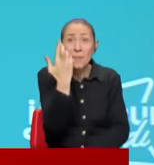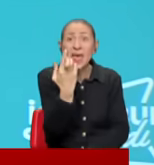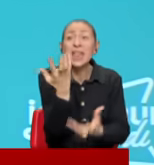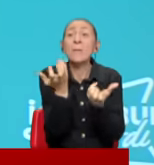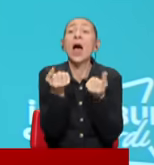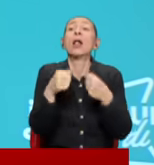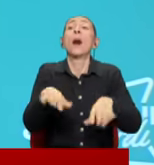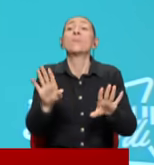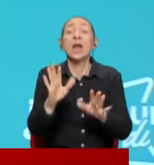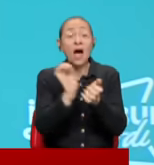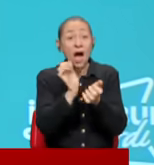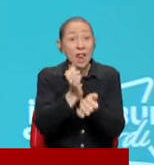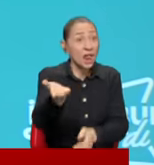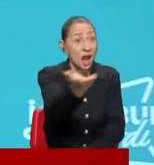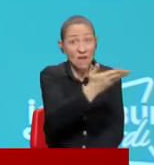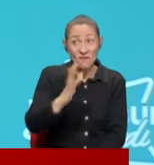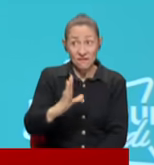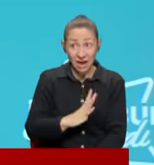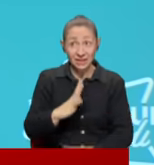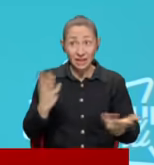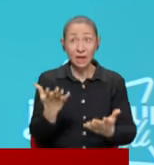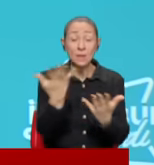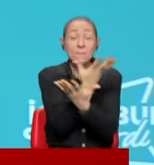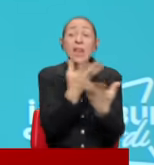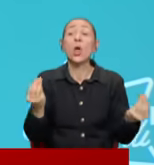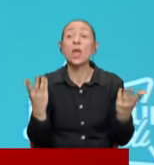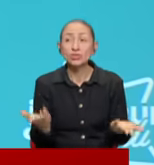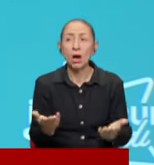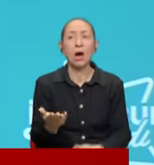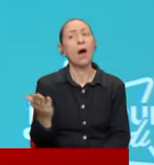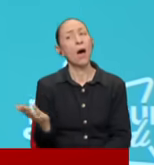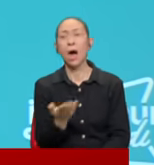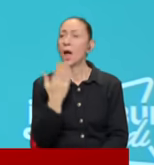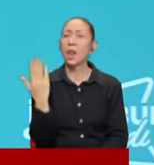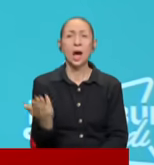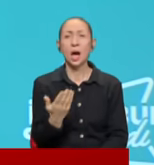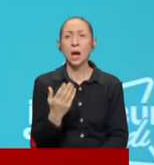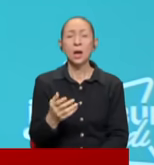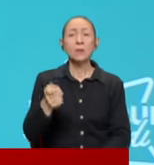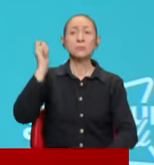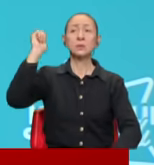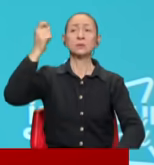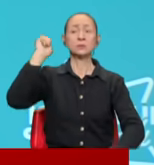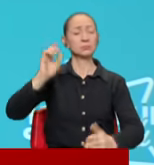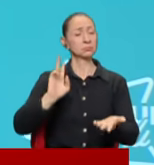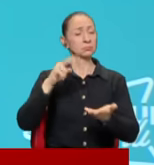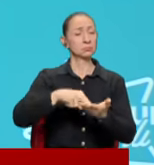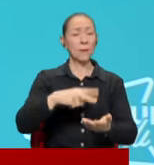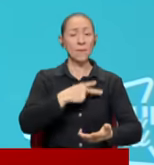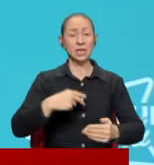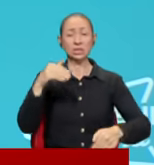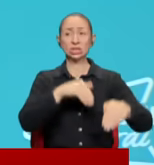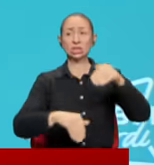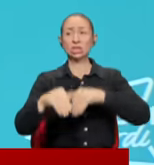peyniri bile koyamayan aileler var iken, hem de milyonlarca, hala miting yapıp, yerel